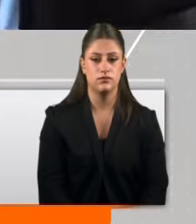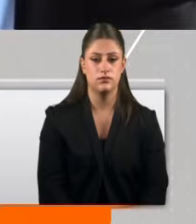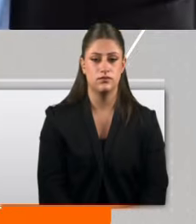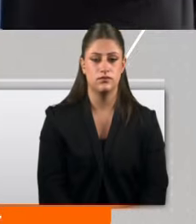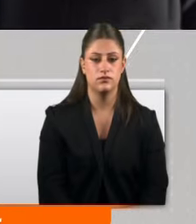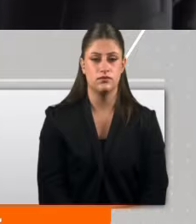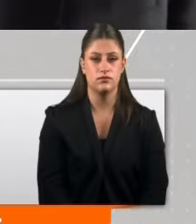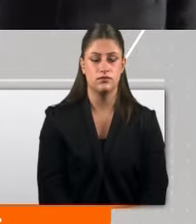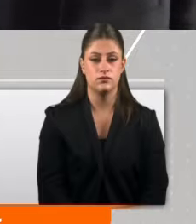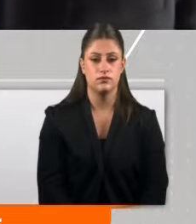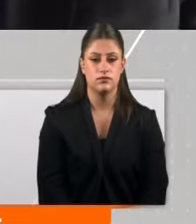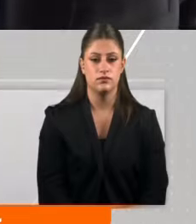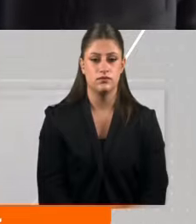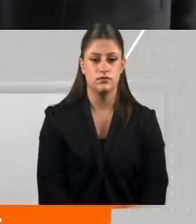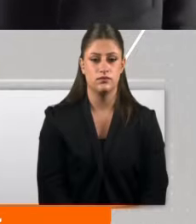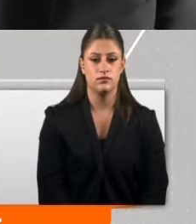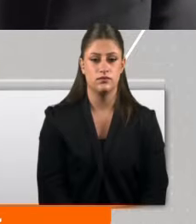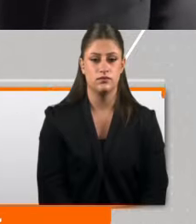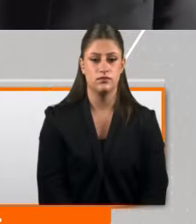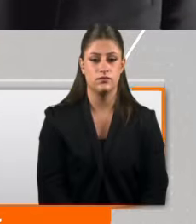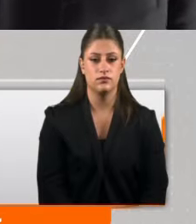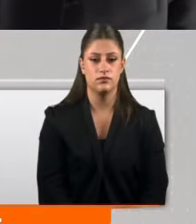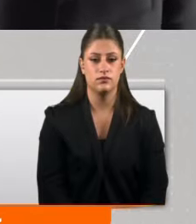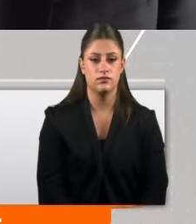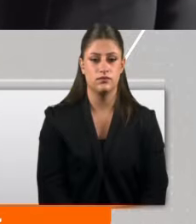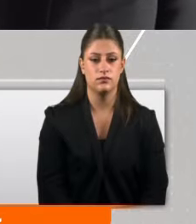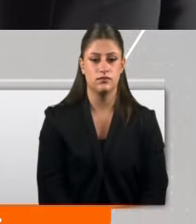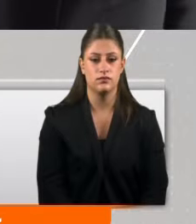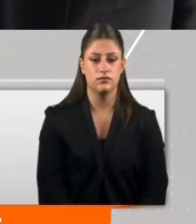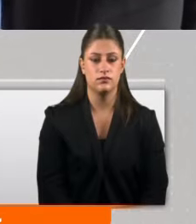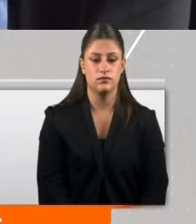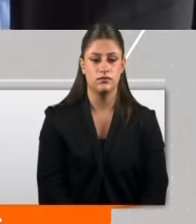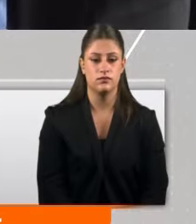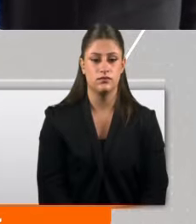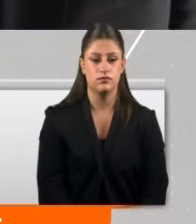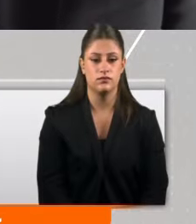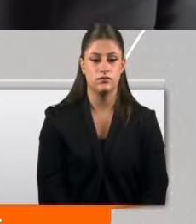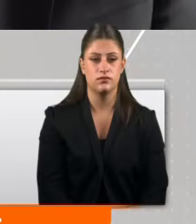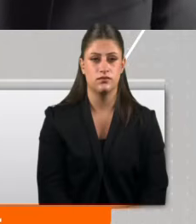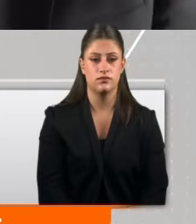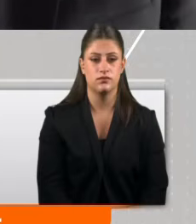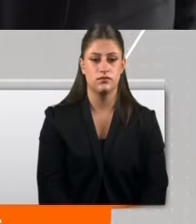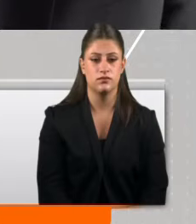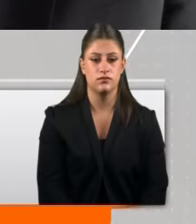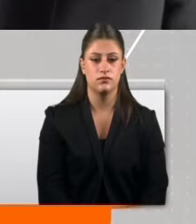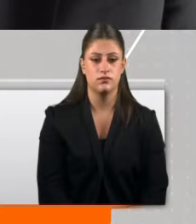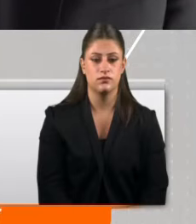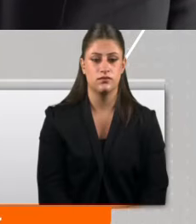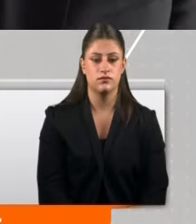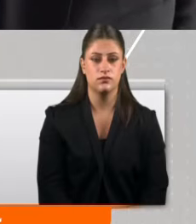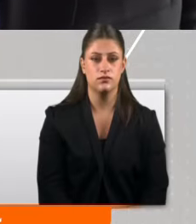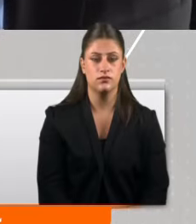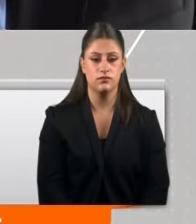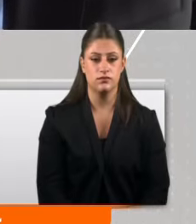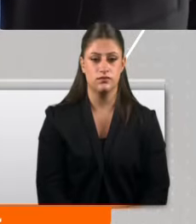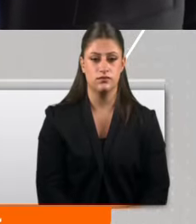istiyorum. Halil amcamızla beraber çalışmak gerçekten bize de gurur veriyor. Buradaki öğrencilerimizle beraber her zaman vatana,